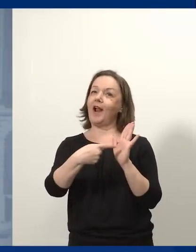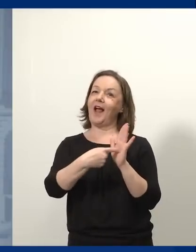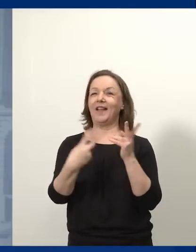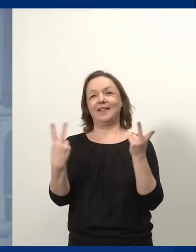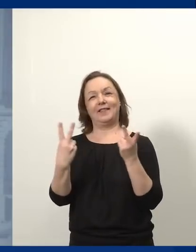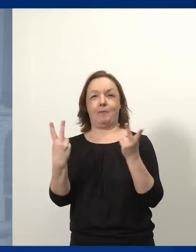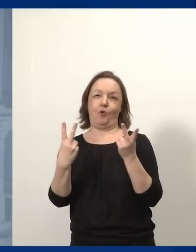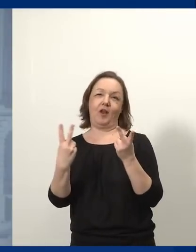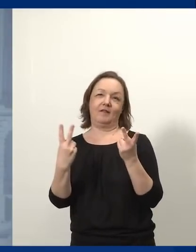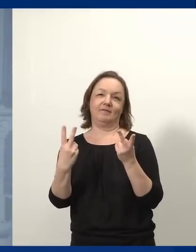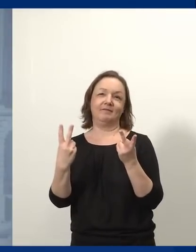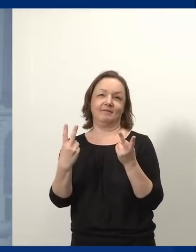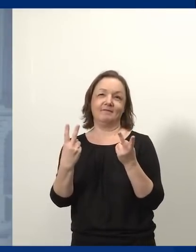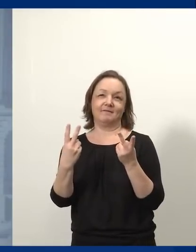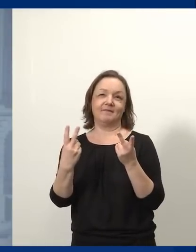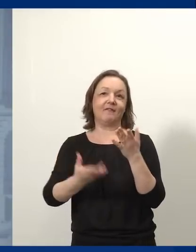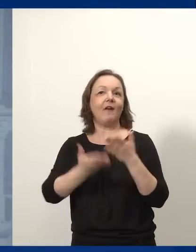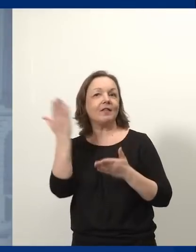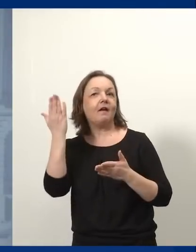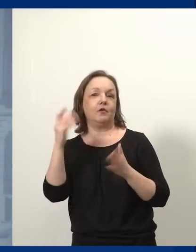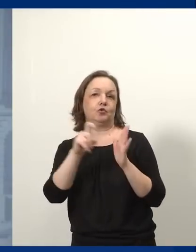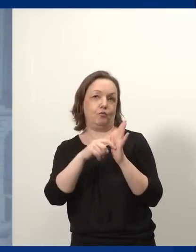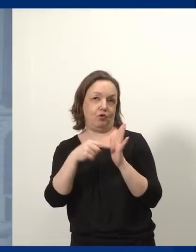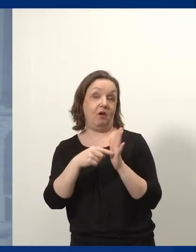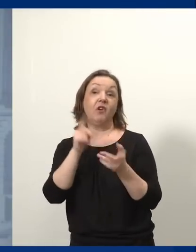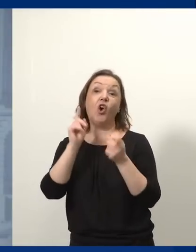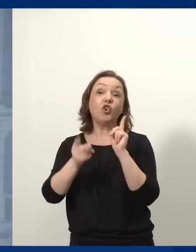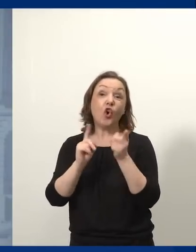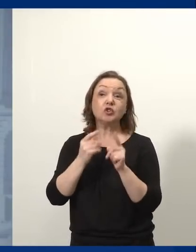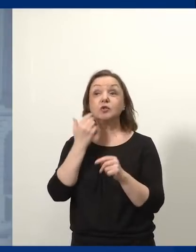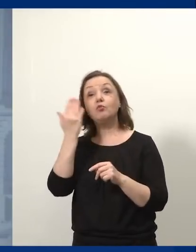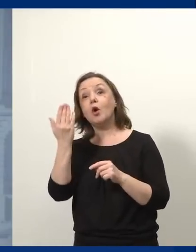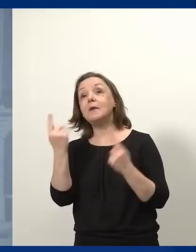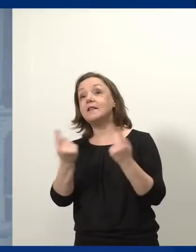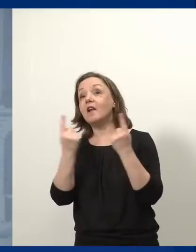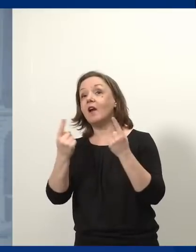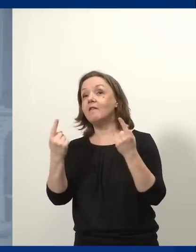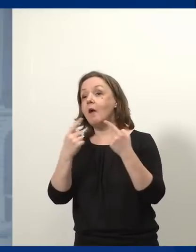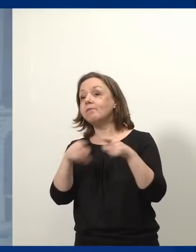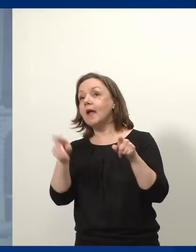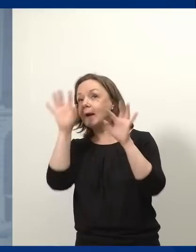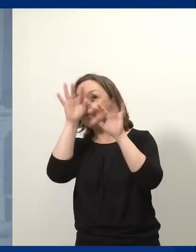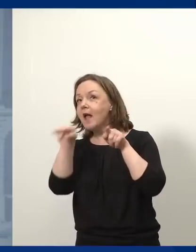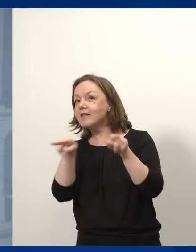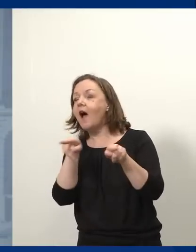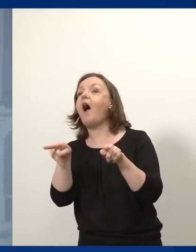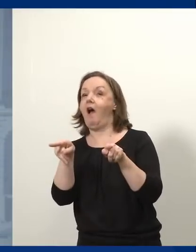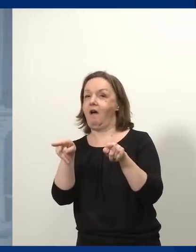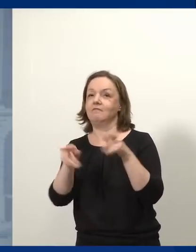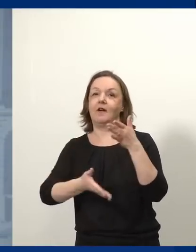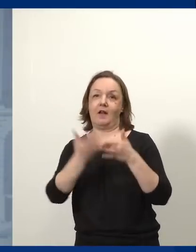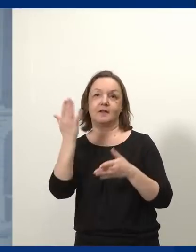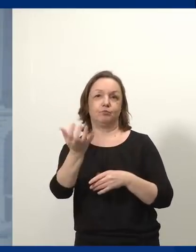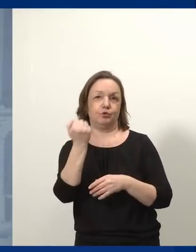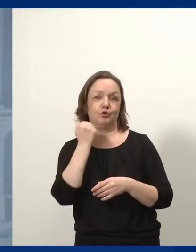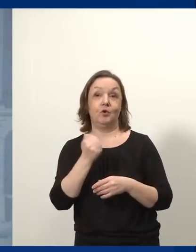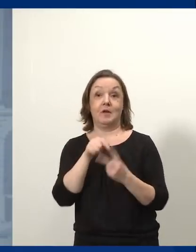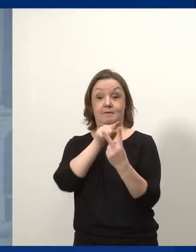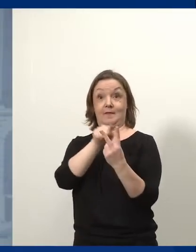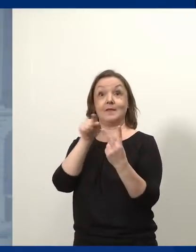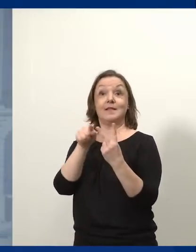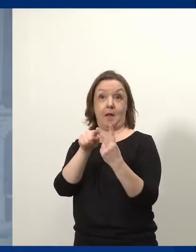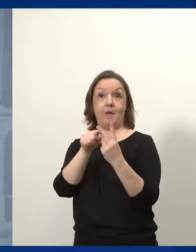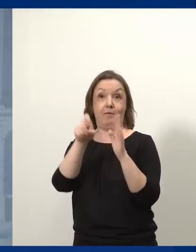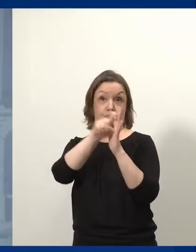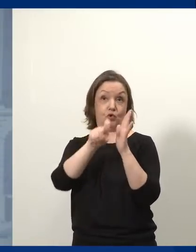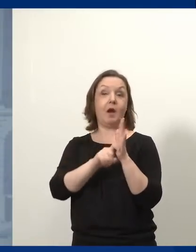tämänkaltainen pykälä, jossa voidaan sitten mahdollisia ristiriitatilanteita ratkoa. Ja nämä kaksi pykälää tulevat nyt soveltavilta